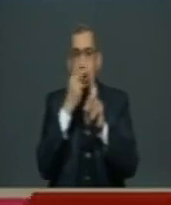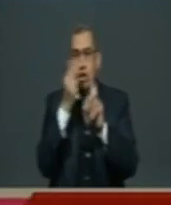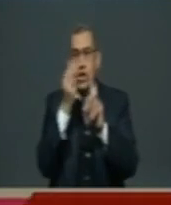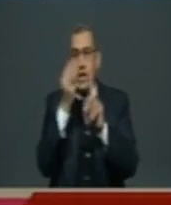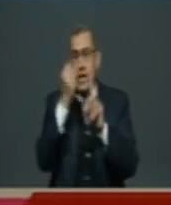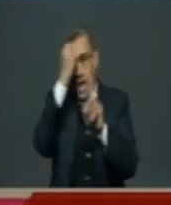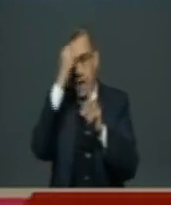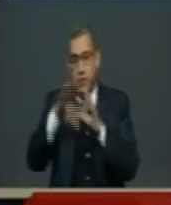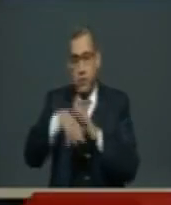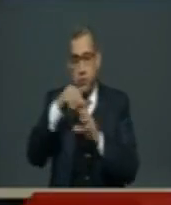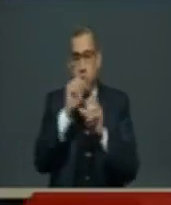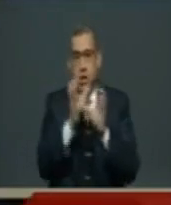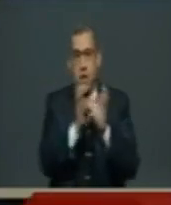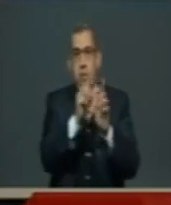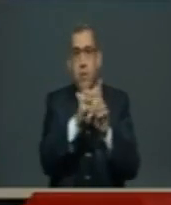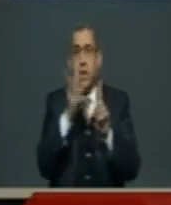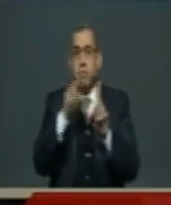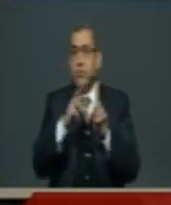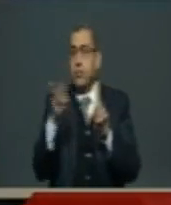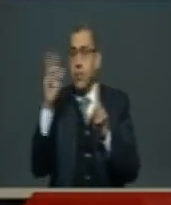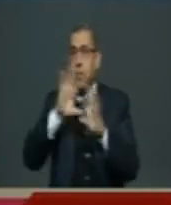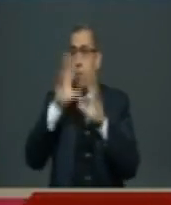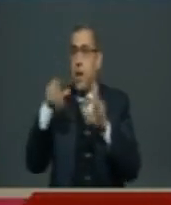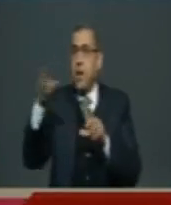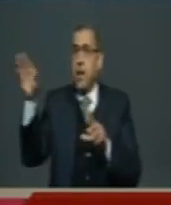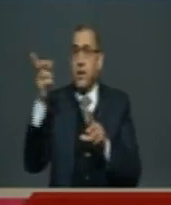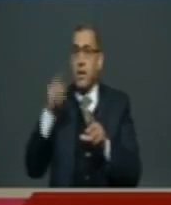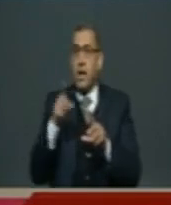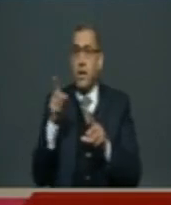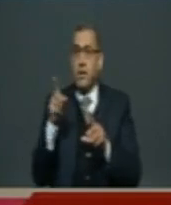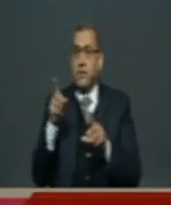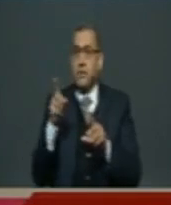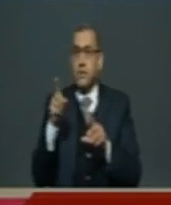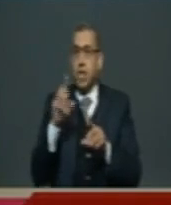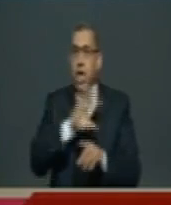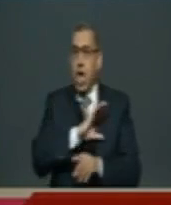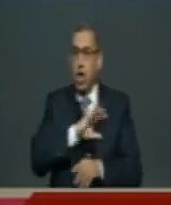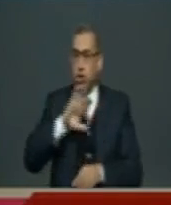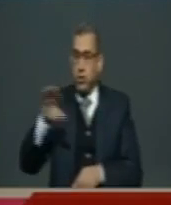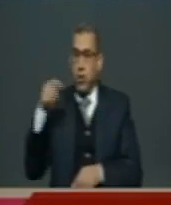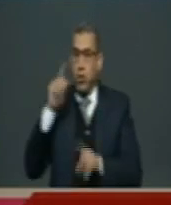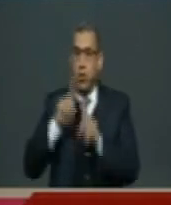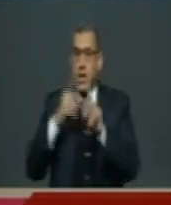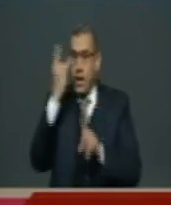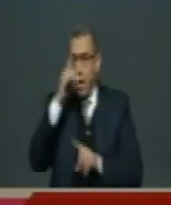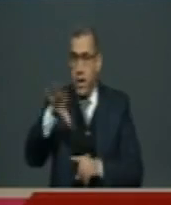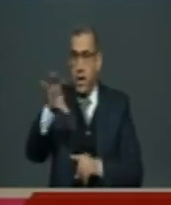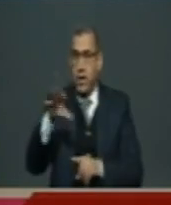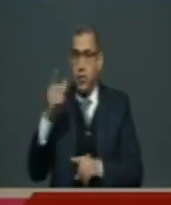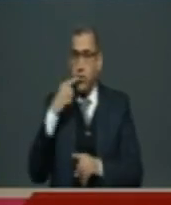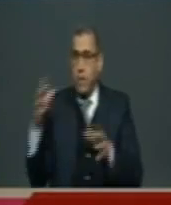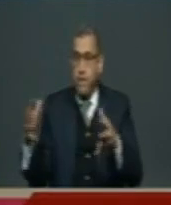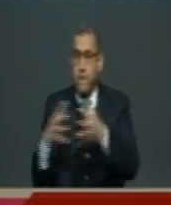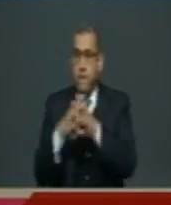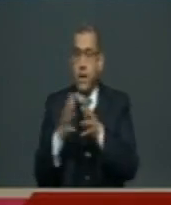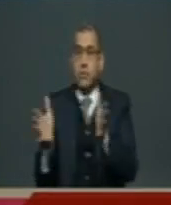مش كده؟ غير المنافذ بتاعه القوات المسلحه ووزاره الداخليه، يعني لو حطيت دول معاهم كمان